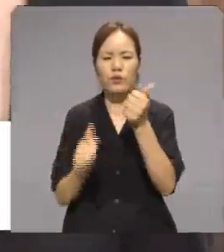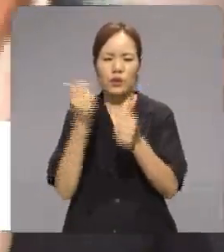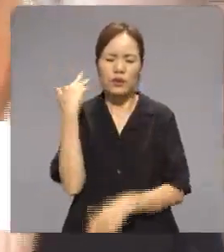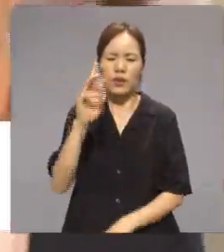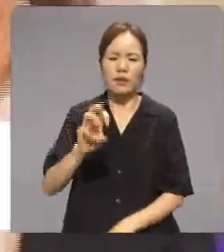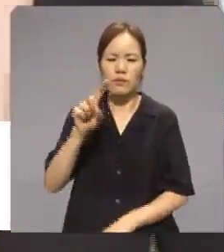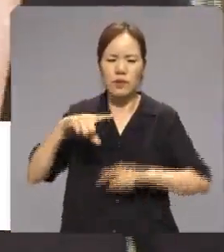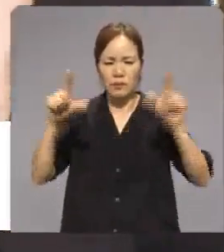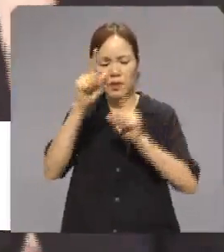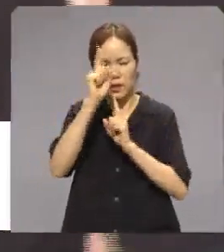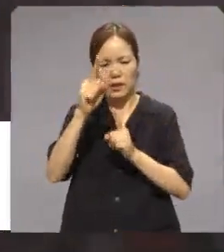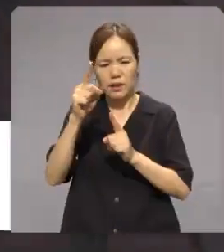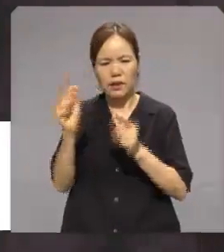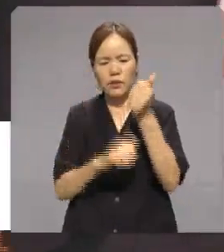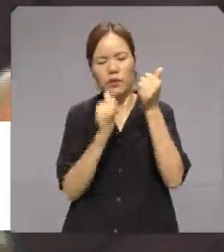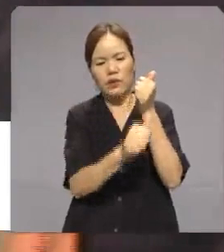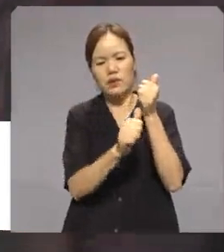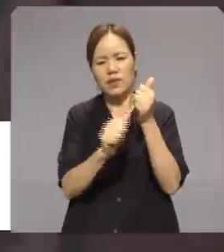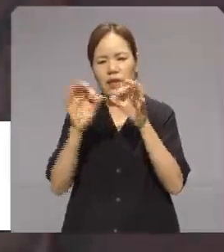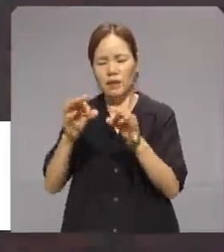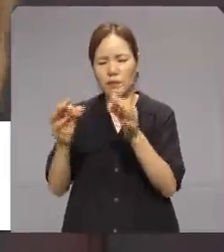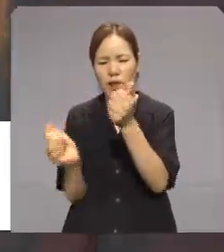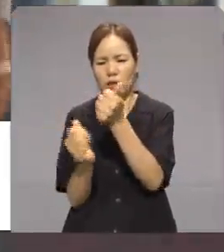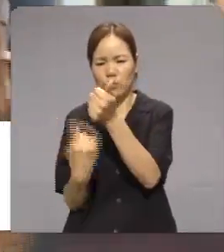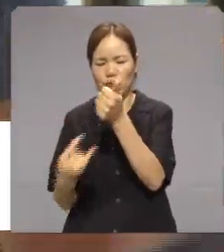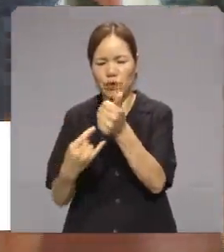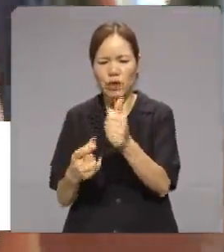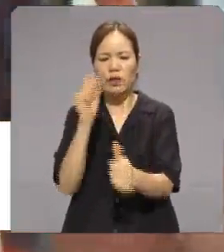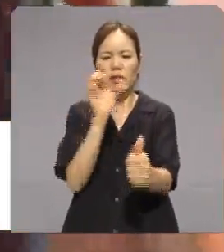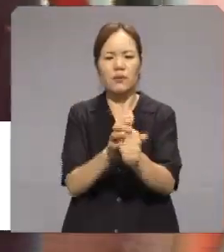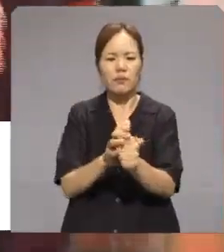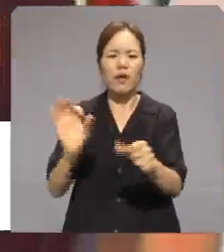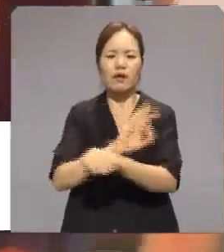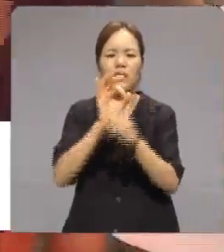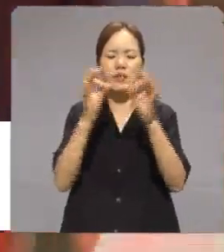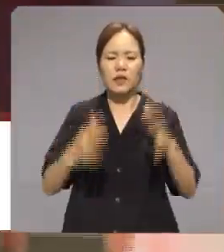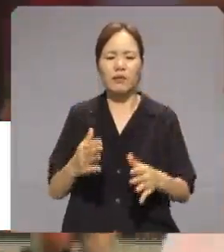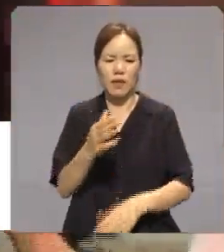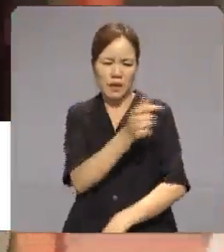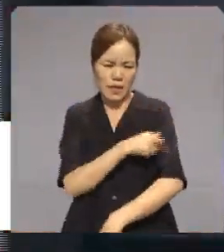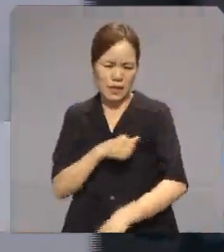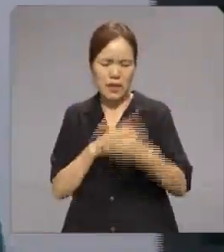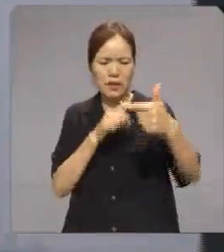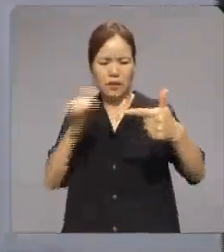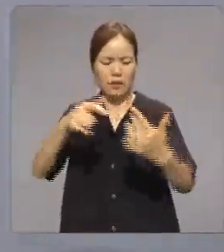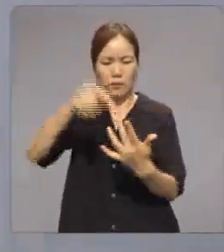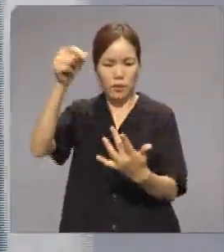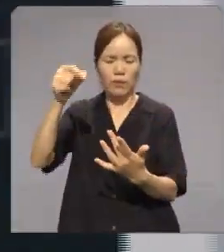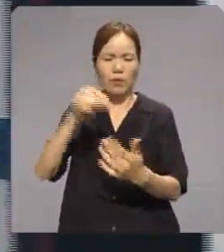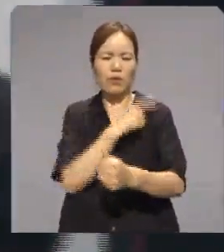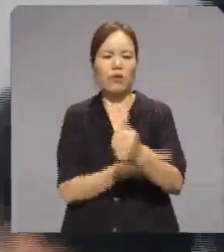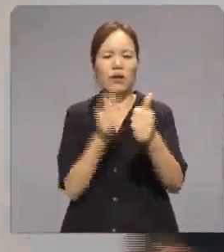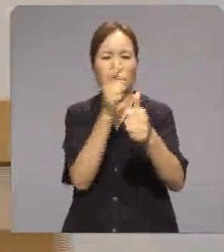31일 이진숙 위원장과 김태규 위원이 임명된 지 약 10시간 만에 박문진 신임 이사 6명을 선임했고 권 이사장